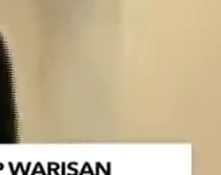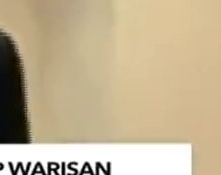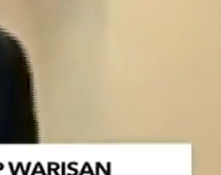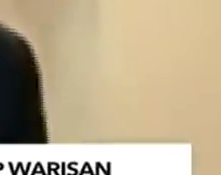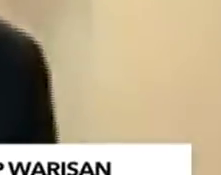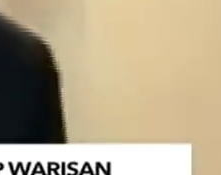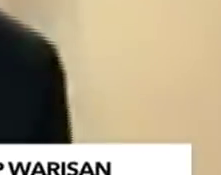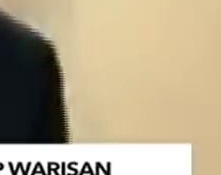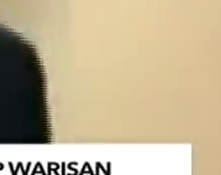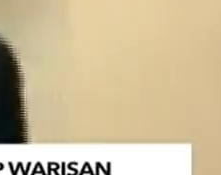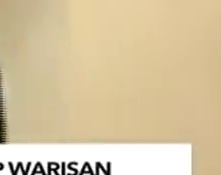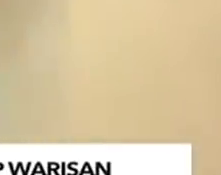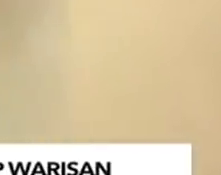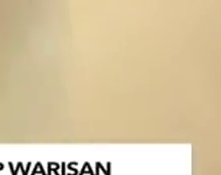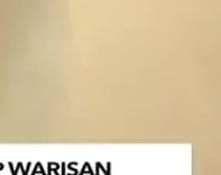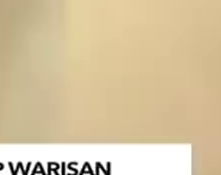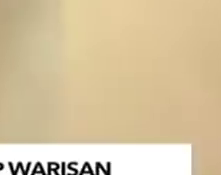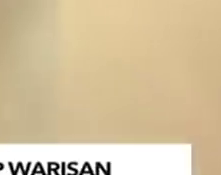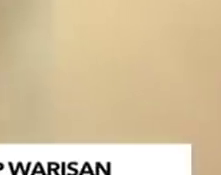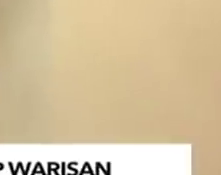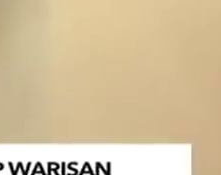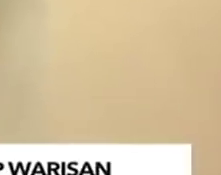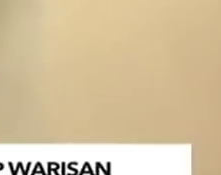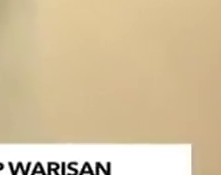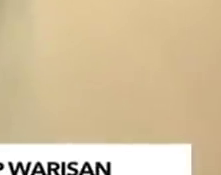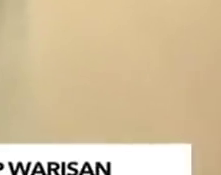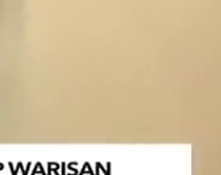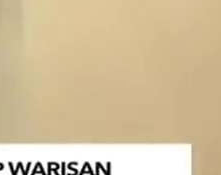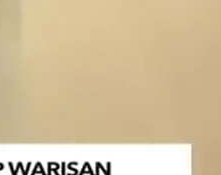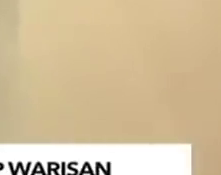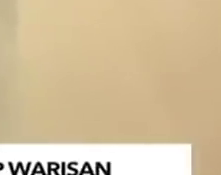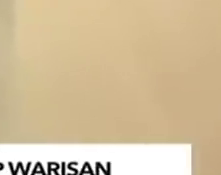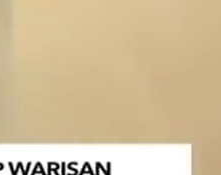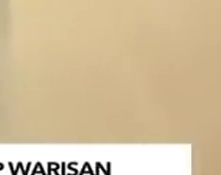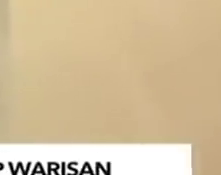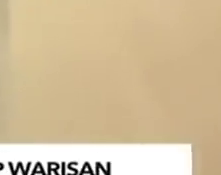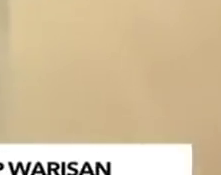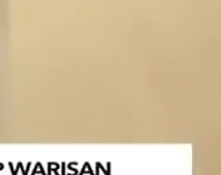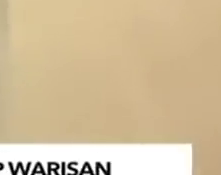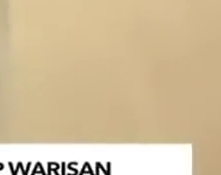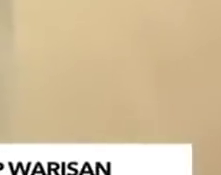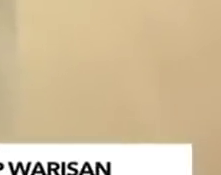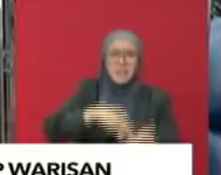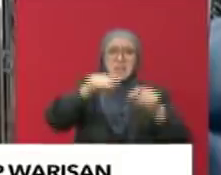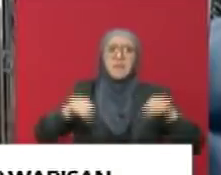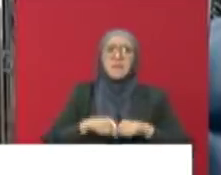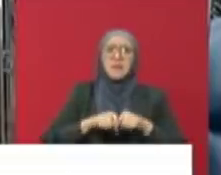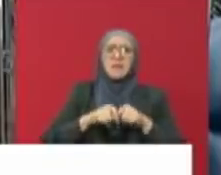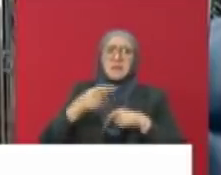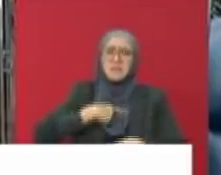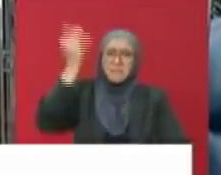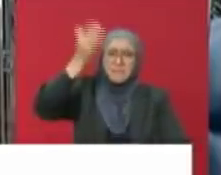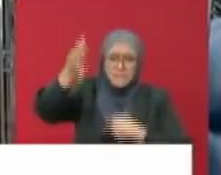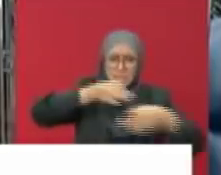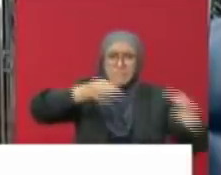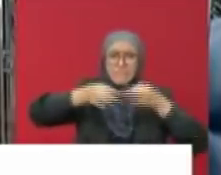ketua pembangkang menyifatkan ramai muka baru dan muda layak menduduki jawatan itu. Saya tidak ada nama lah